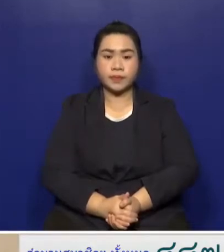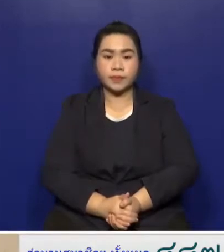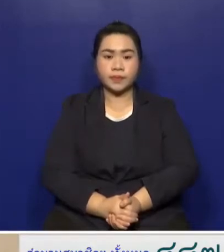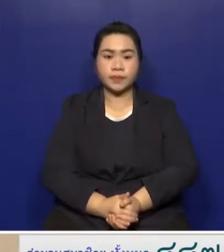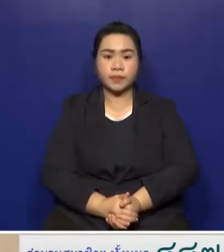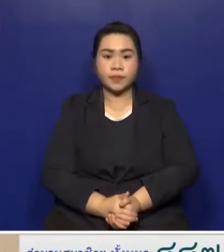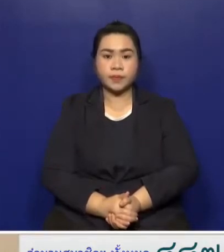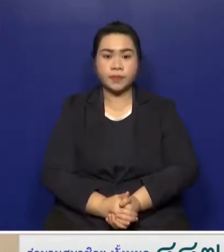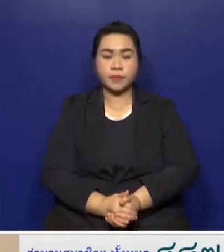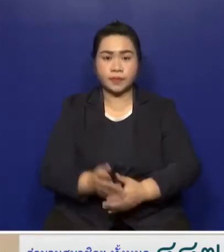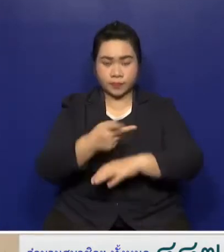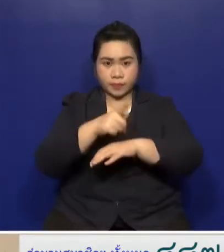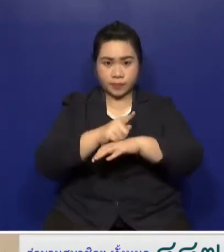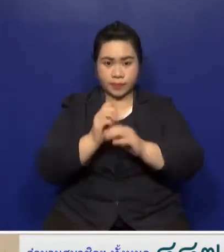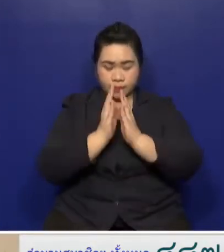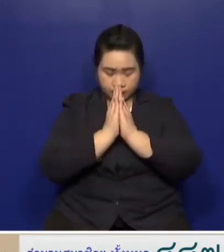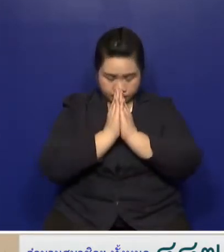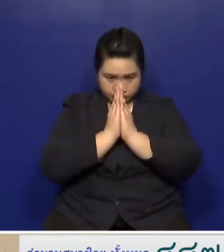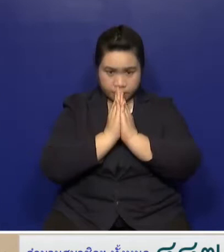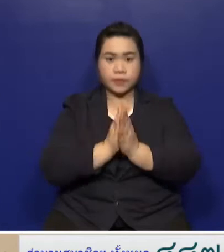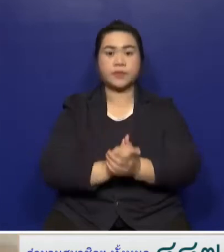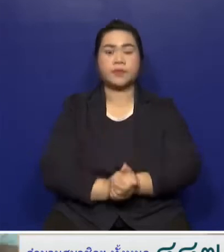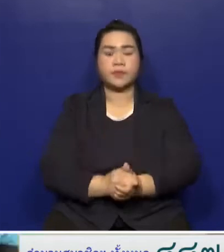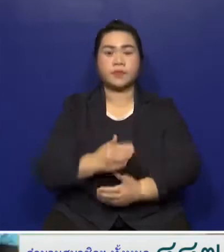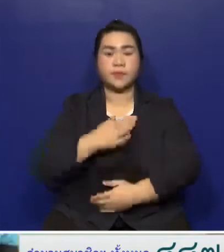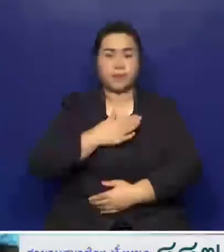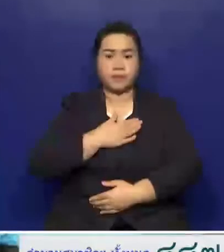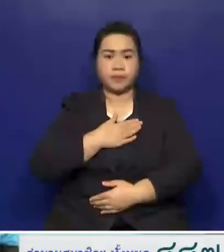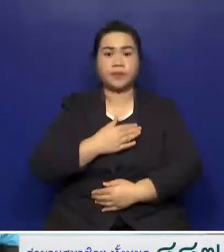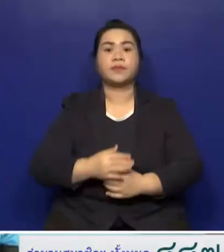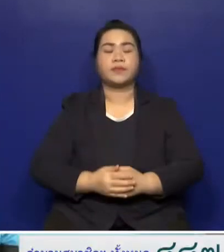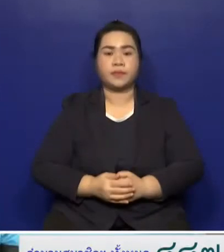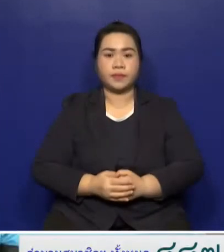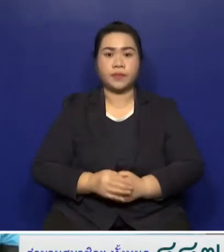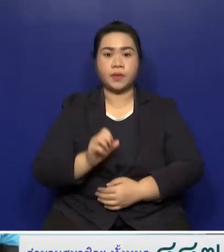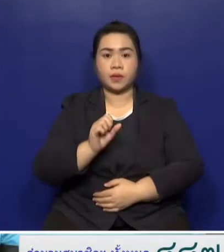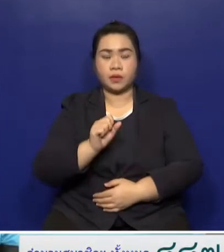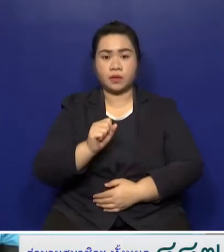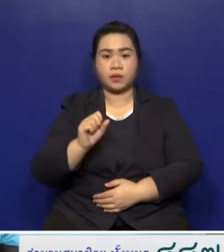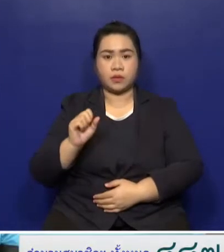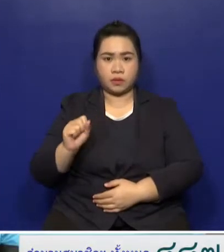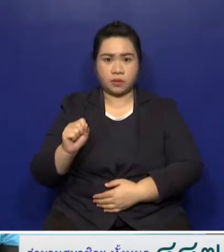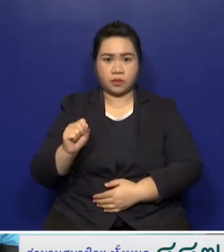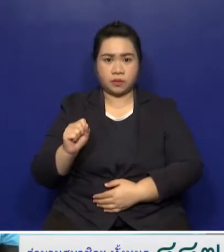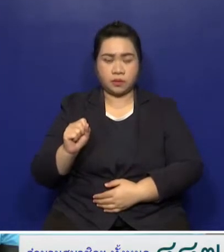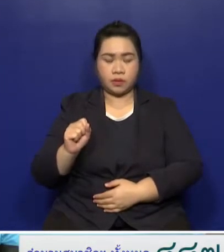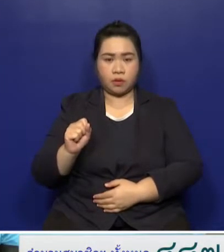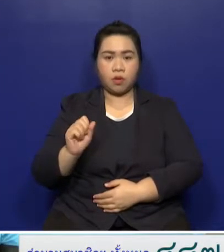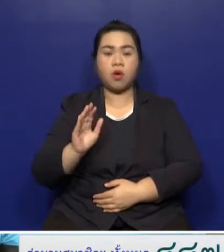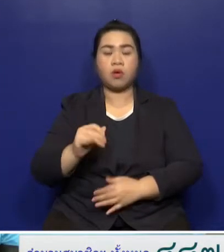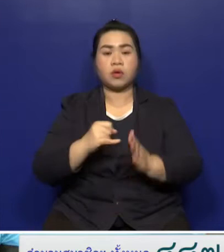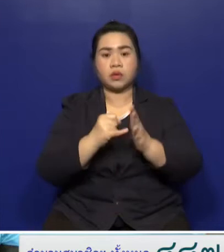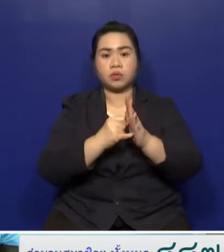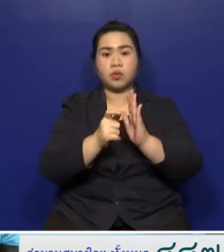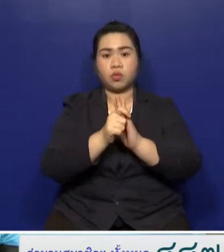กราบเรียนท่านประธานสภาที่เคารพกับผมวุฒิพงษ์นามบุตรสมาชิกสภาสมาชิกสภาผู้แทนราษฎรจังหวัดอุบลราช